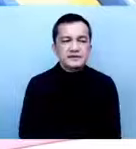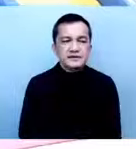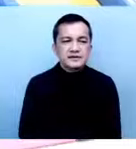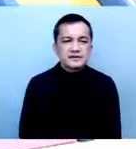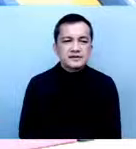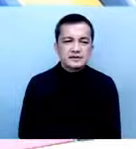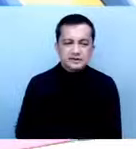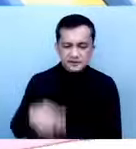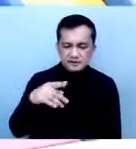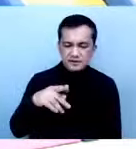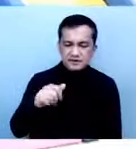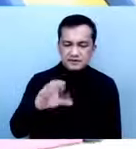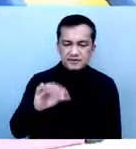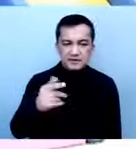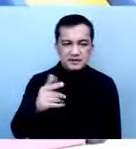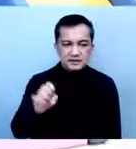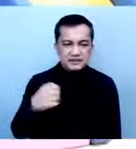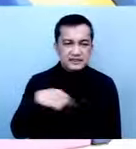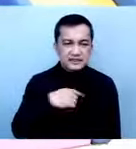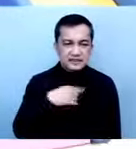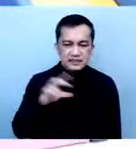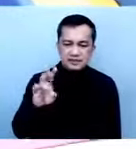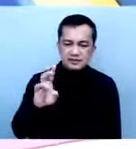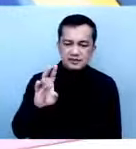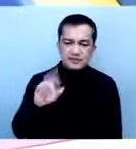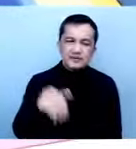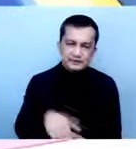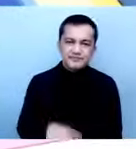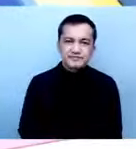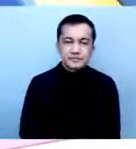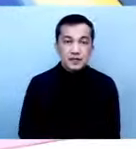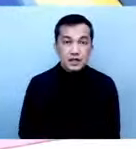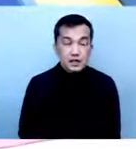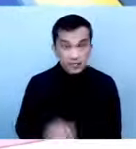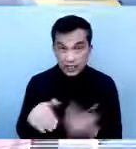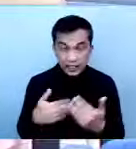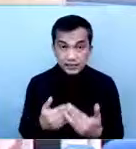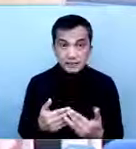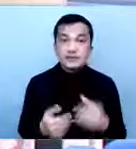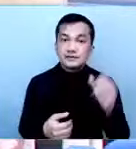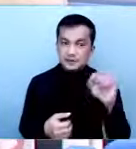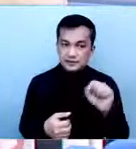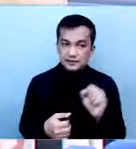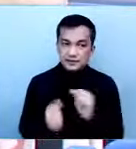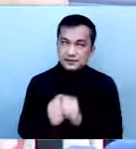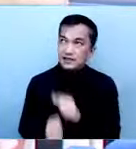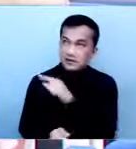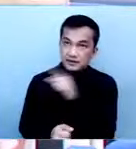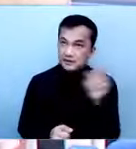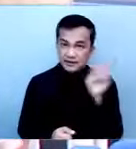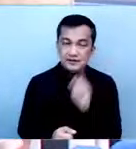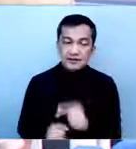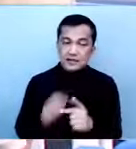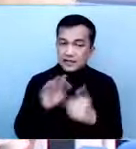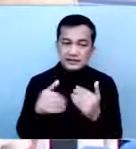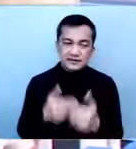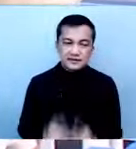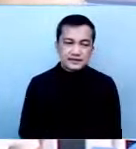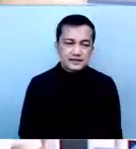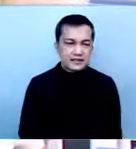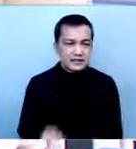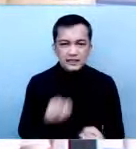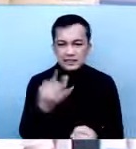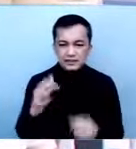package natin, nasa 17,000 po dito. 17,000? Lahat na ito? Lahat po ito. Kasama na po ito. Tapos mga ilang bata yung pwede maglaro